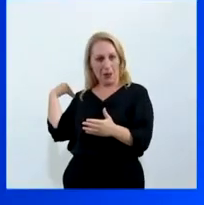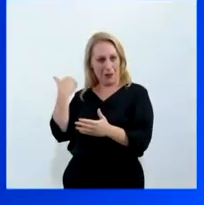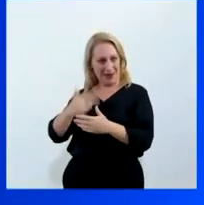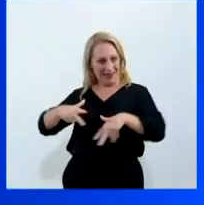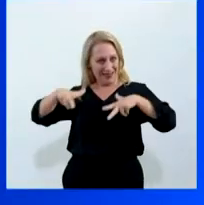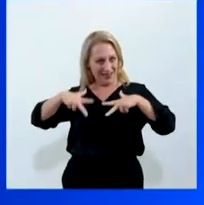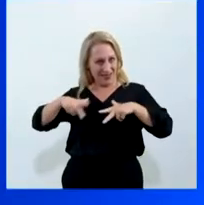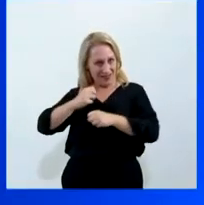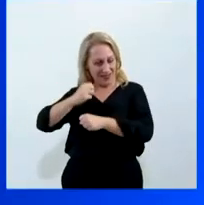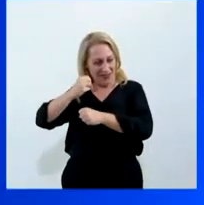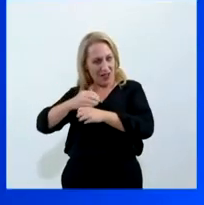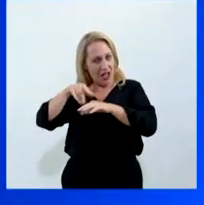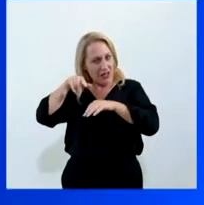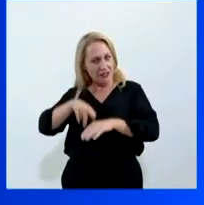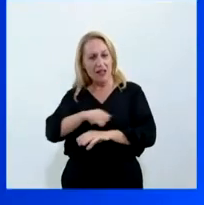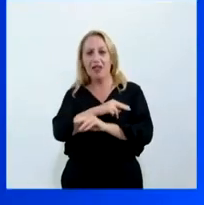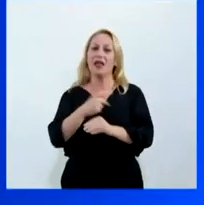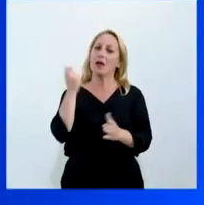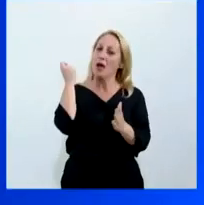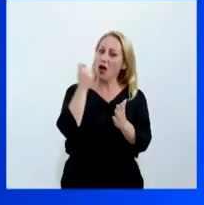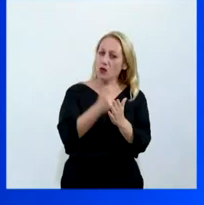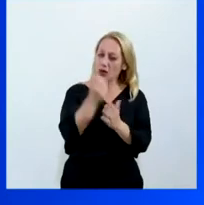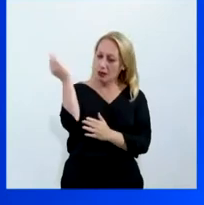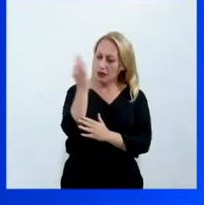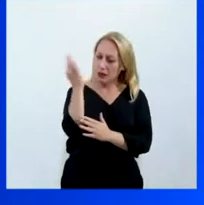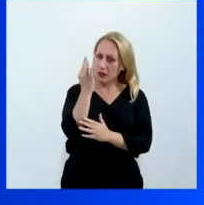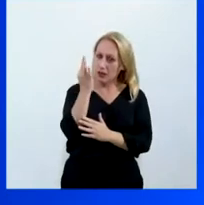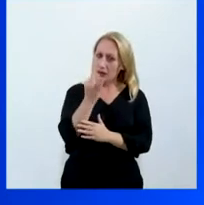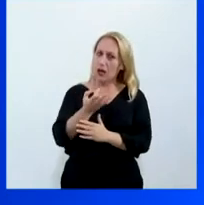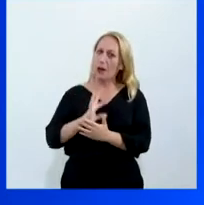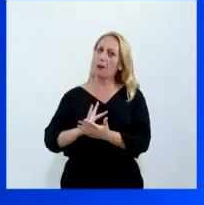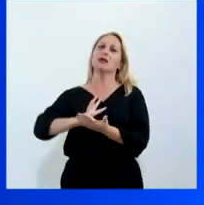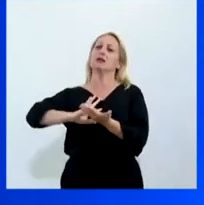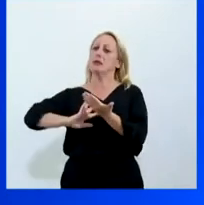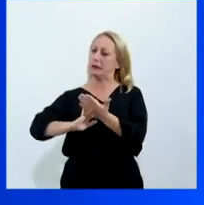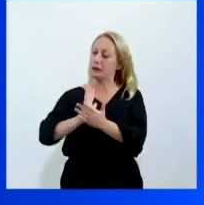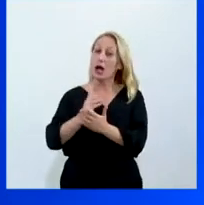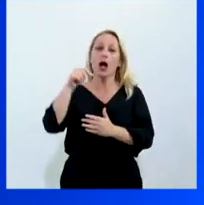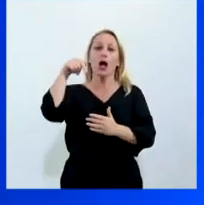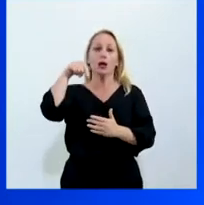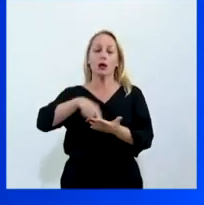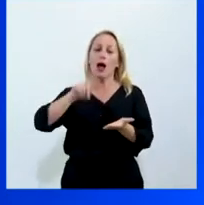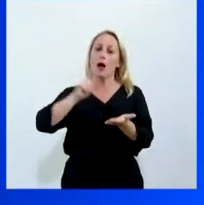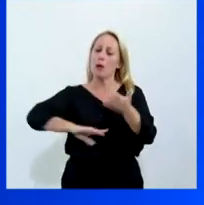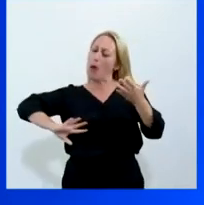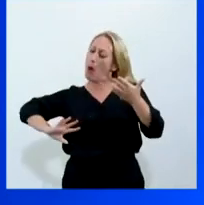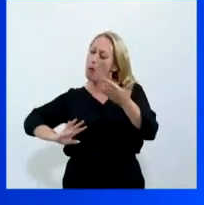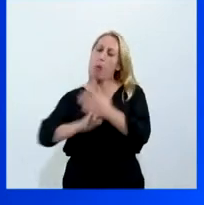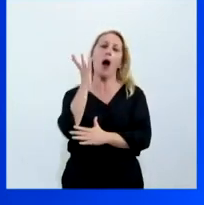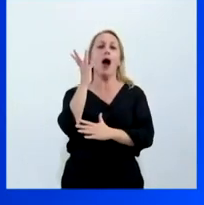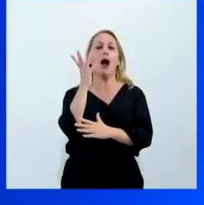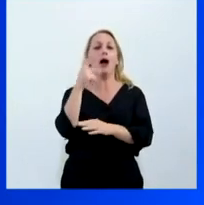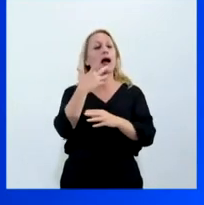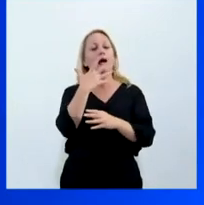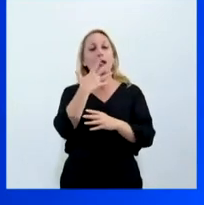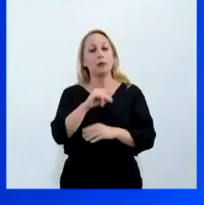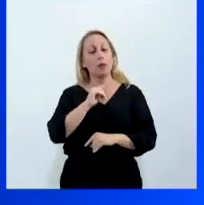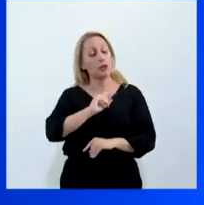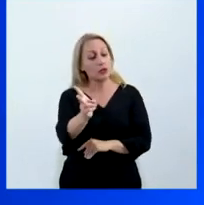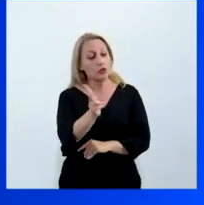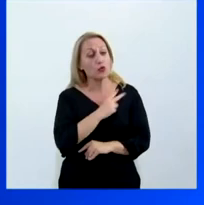τη βελτίωση της φορολογικής συμμόρφωσης και τώρα πρέπει να κάνουμε άλματα. Διότι το ζήτημα αυτό έχει το απόλυτο